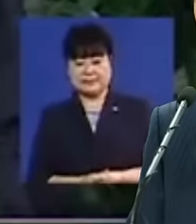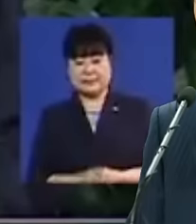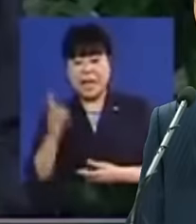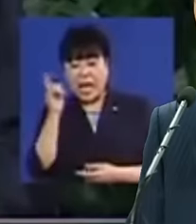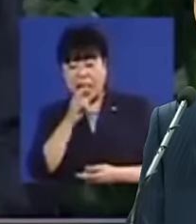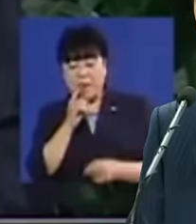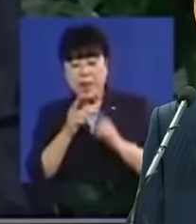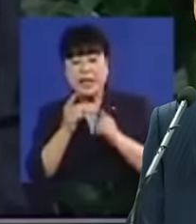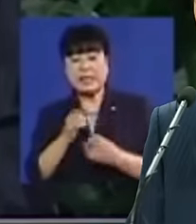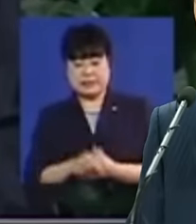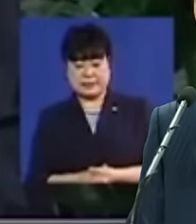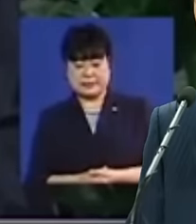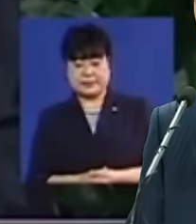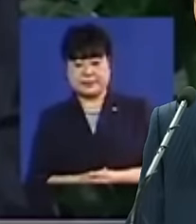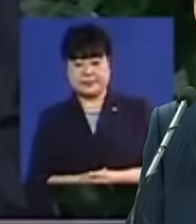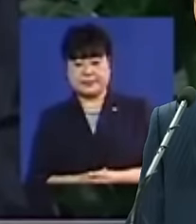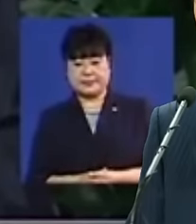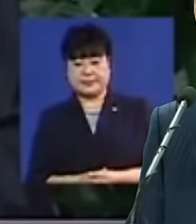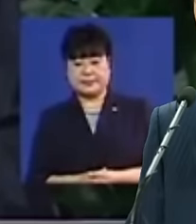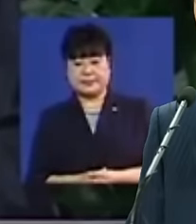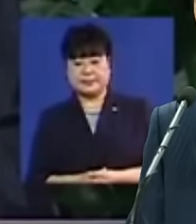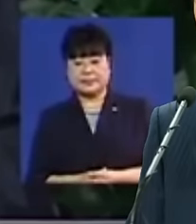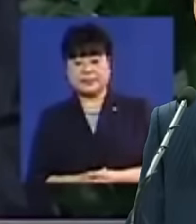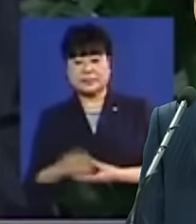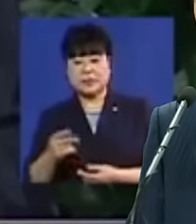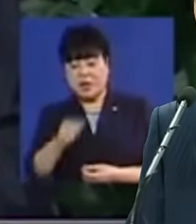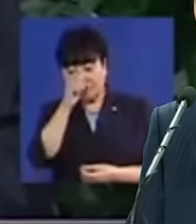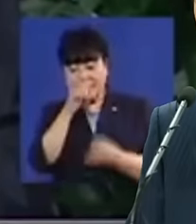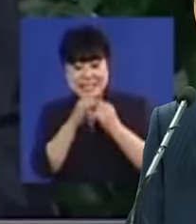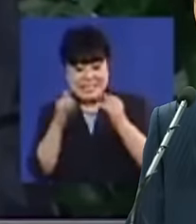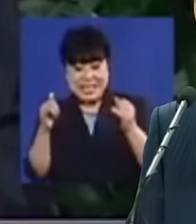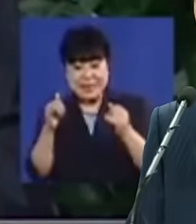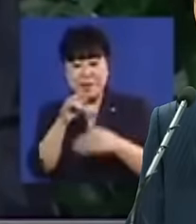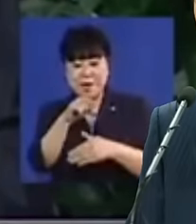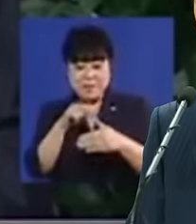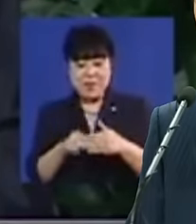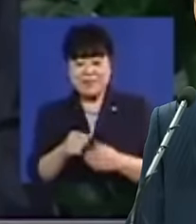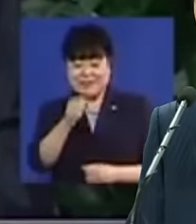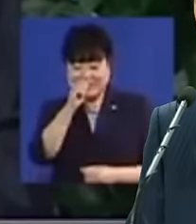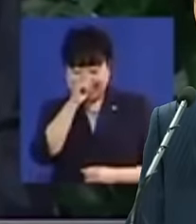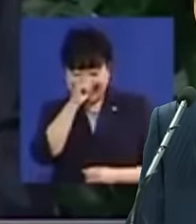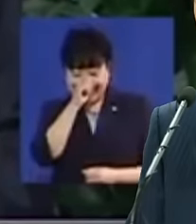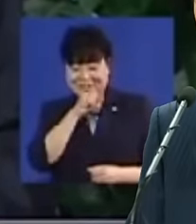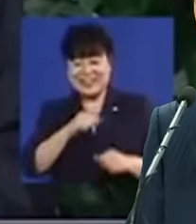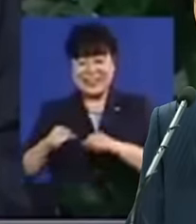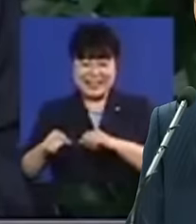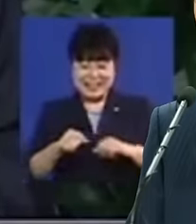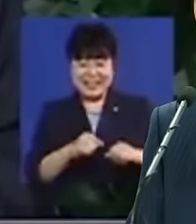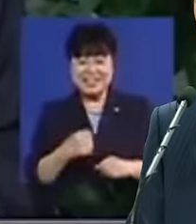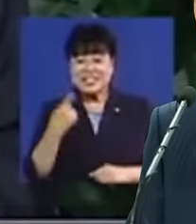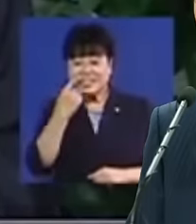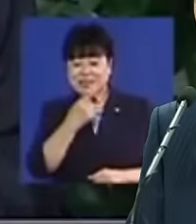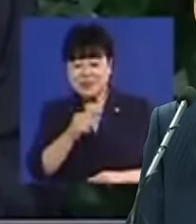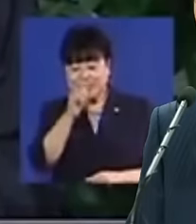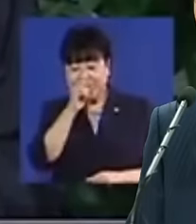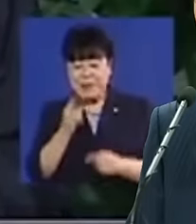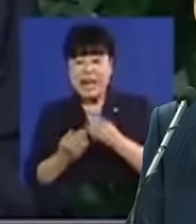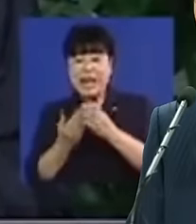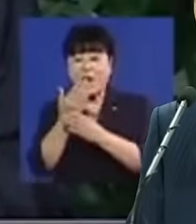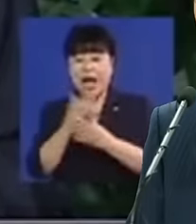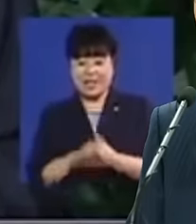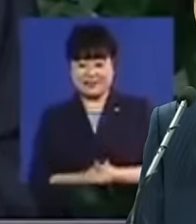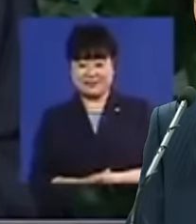악을 말하는 것입니다. 그리고 선한 사람은 마음에 쌓은 선언을 통해서 입으로 선한 말을 하는